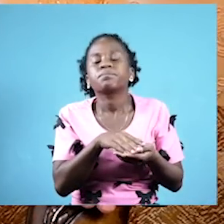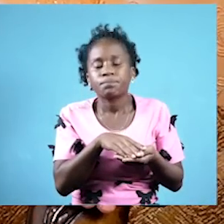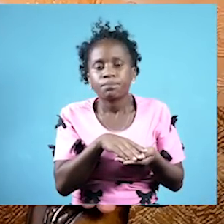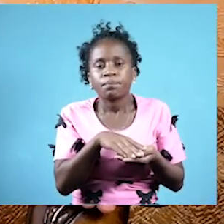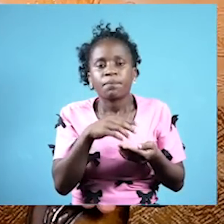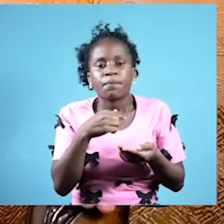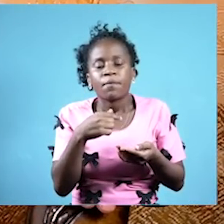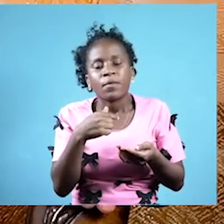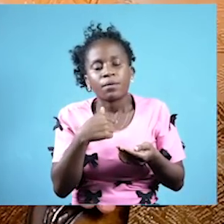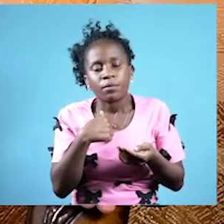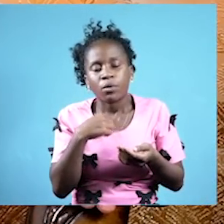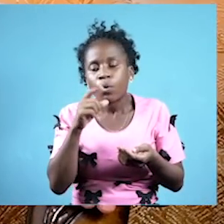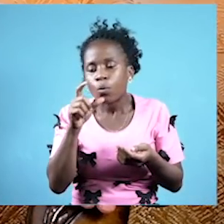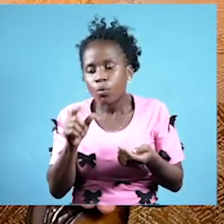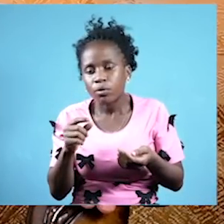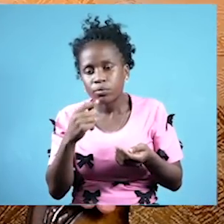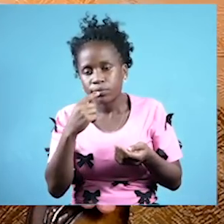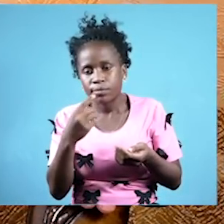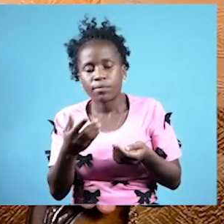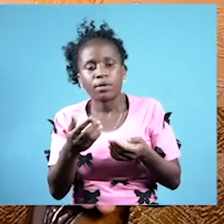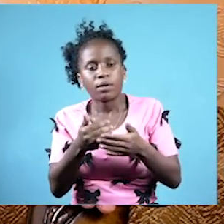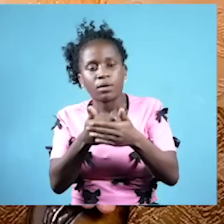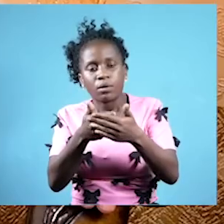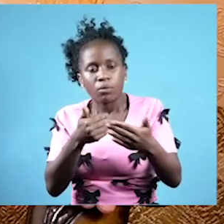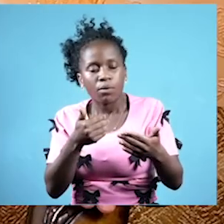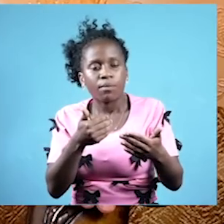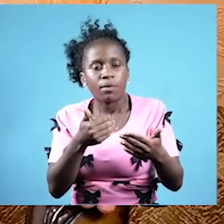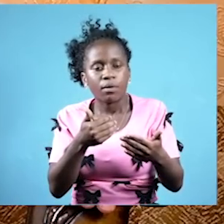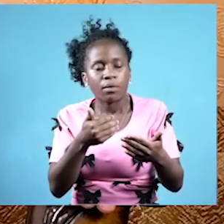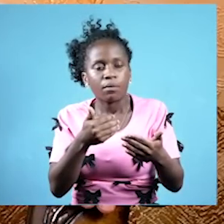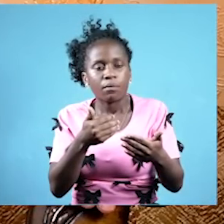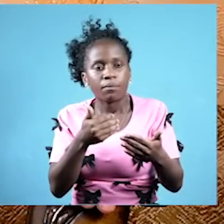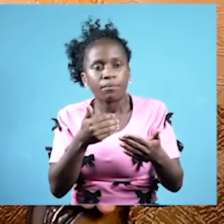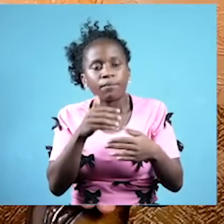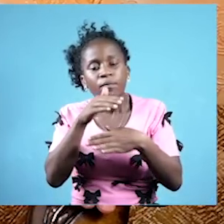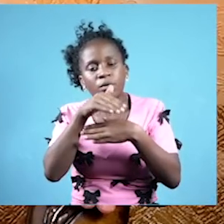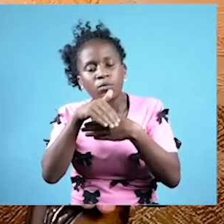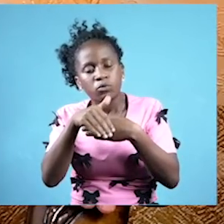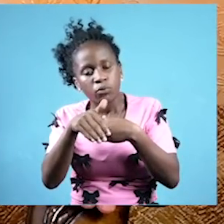Ilifika wakati Bwana Mtume sallallahu alaihi wasallam alipatwa na simanzi.